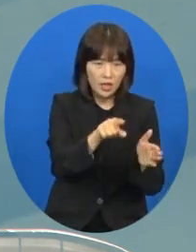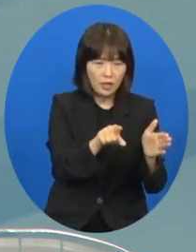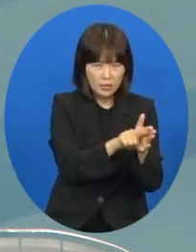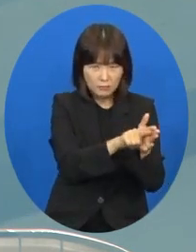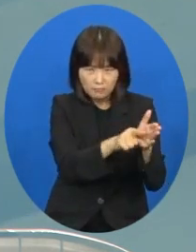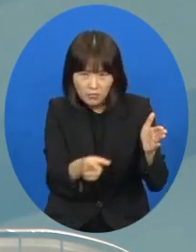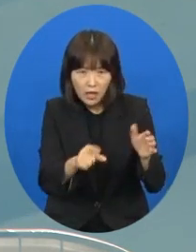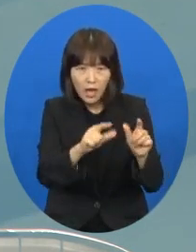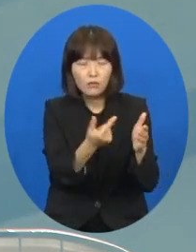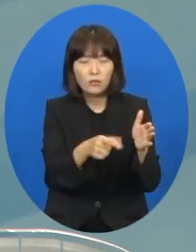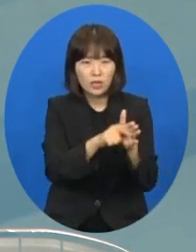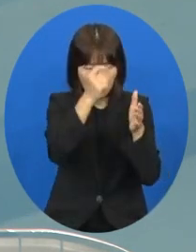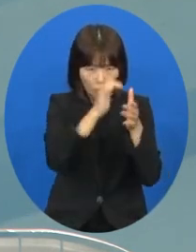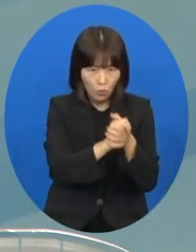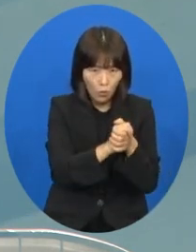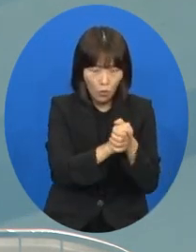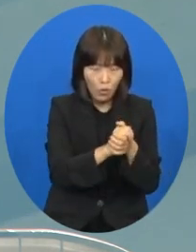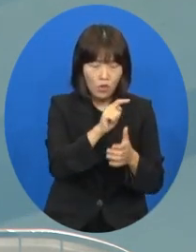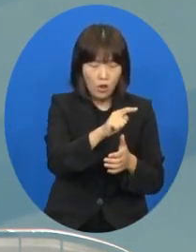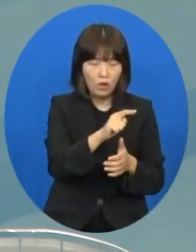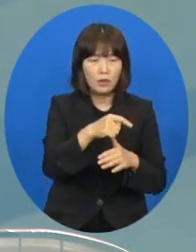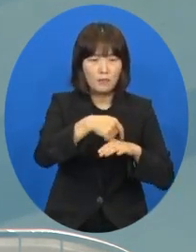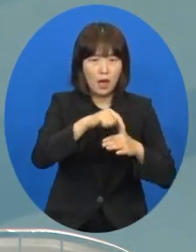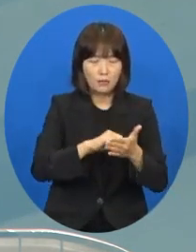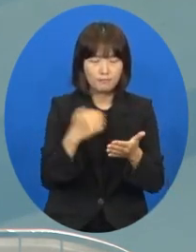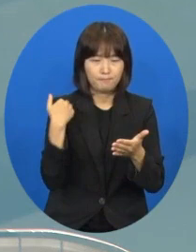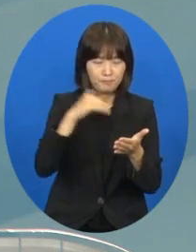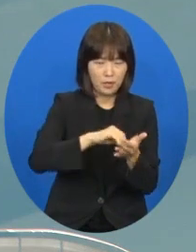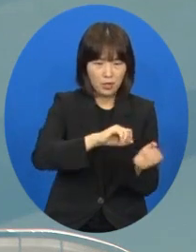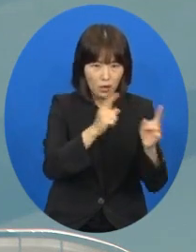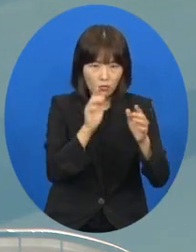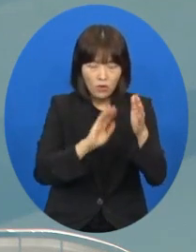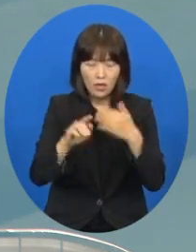기도하였노니 너는 돌이킨 후에 내 형제를 굳게 하라.